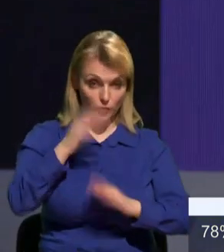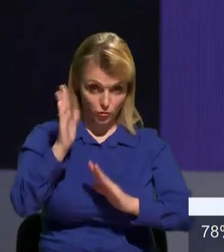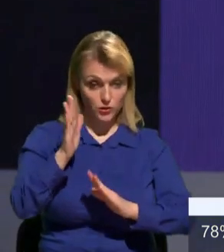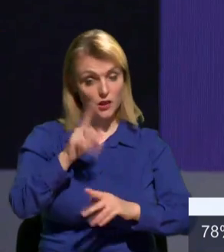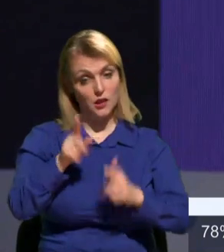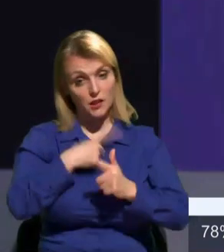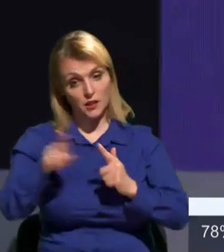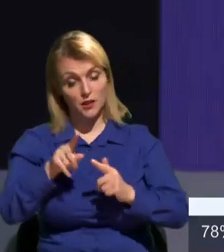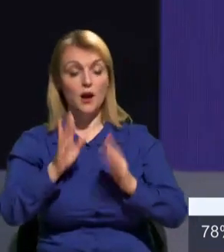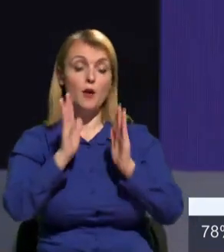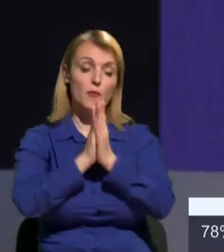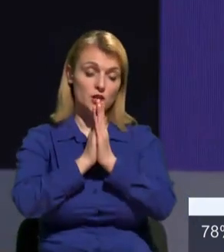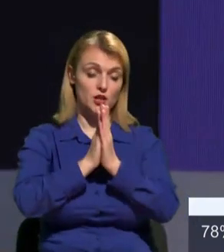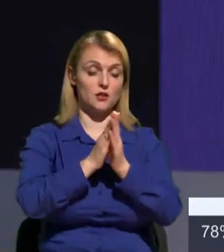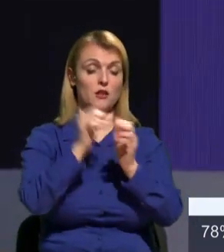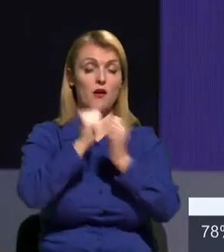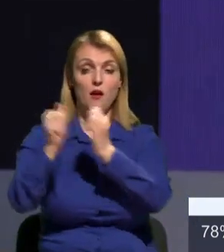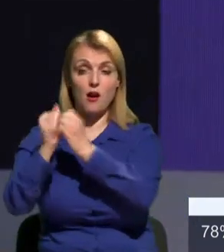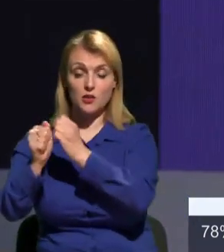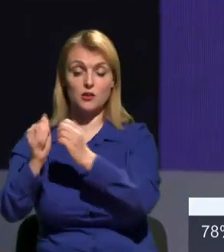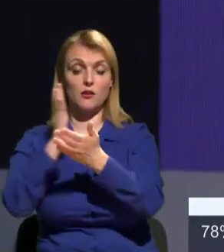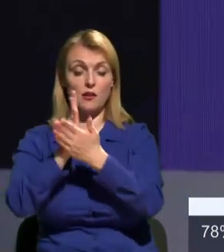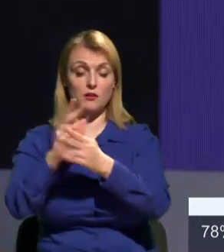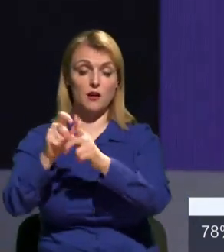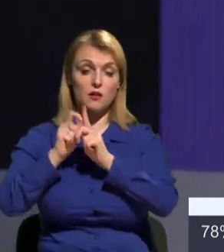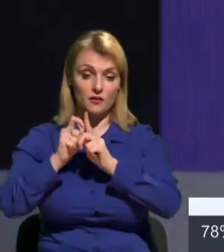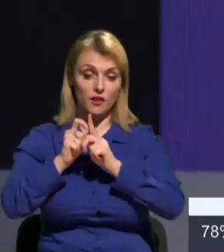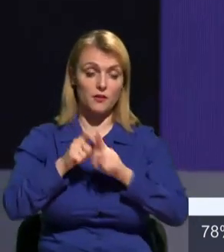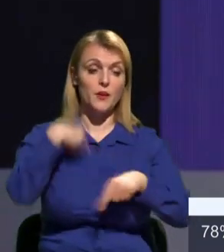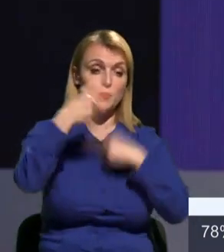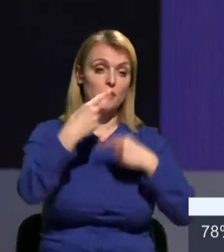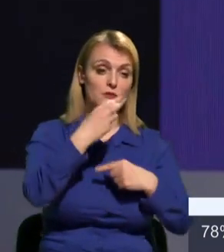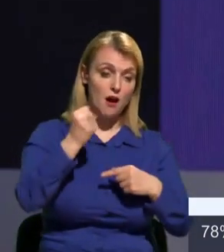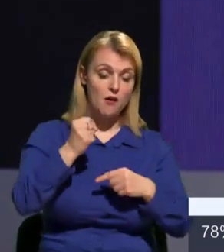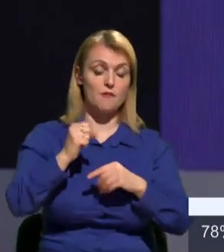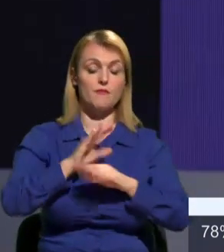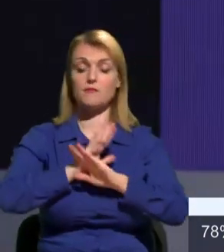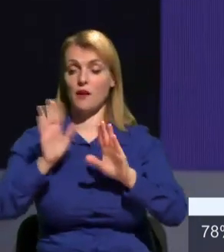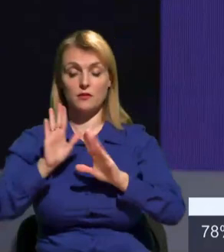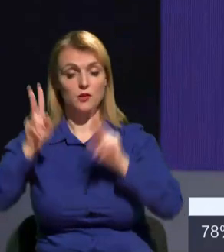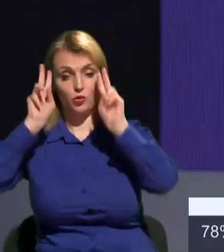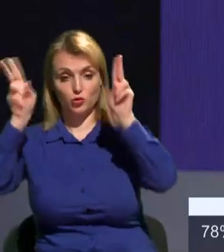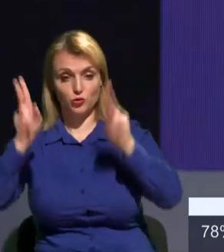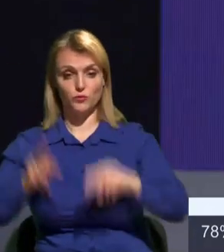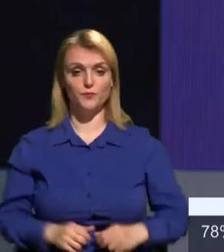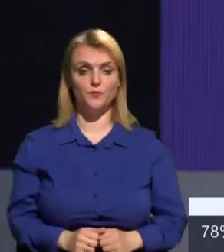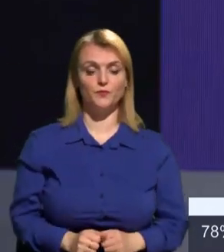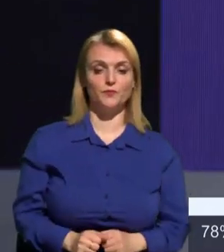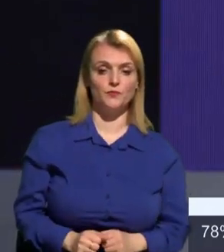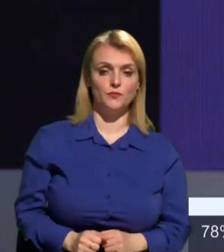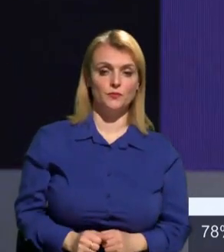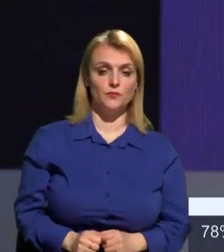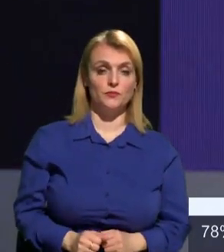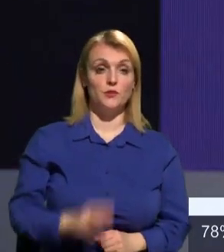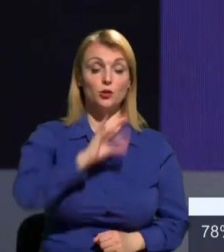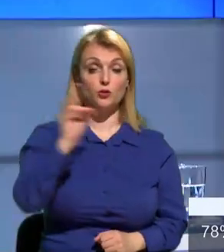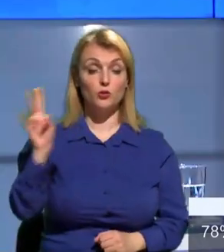54-82, 46 cu prefixul 022. Vă rugăm să ne răspundeți prin da, nu sau nu știu. Domnule